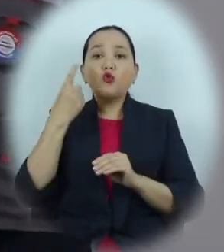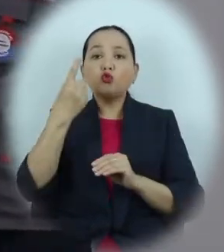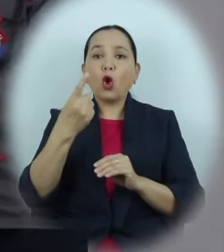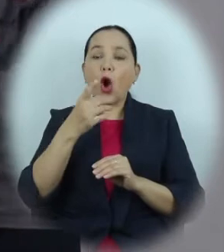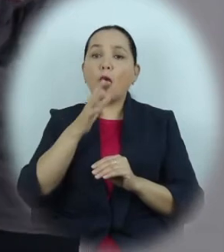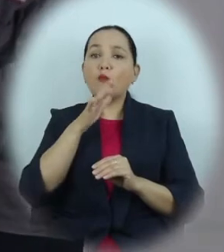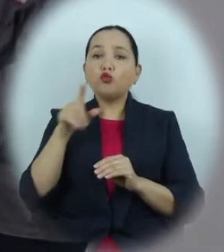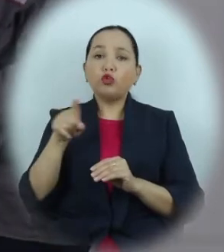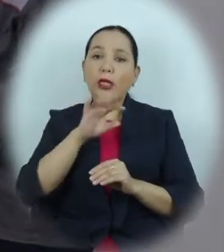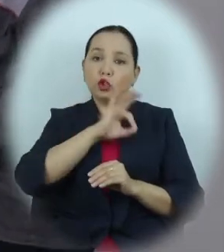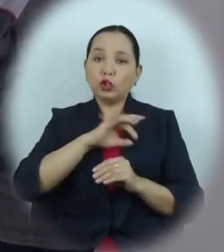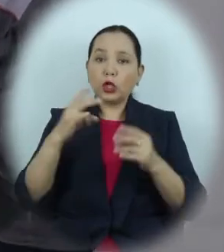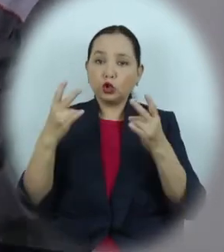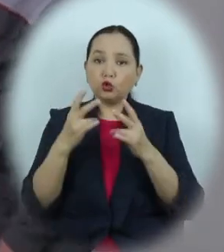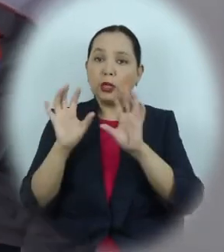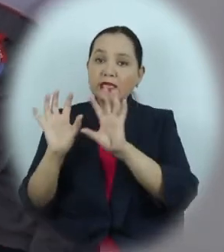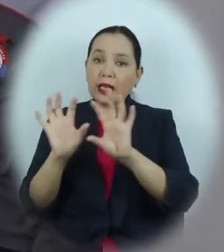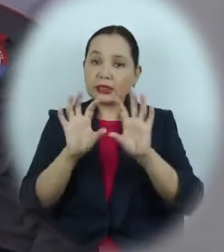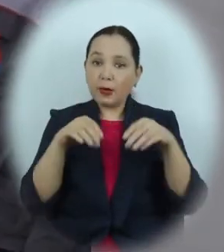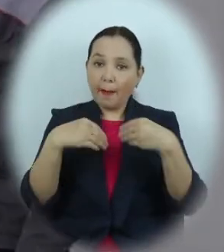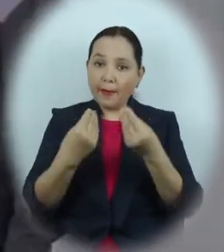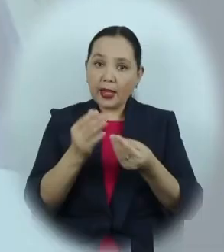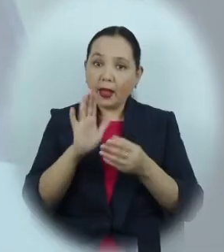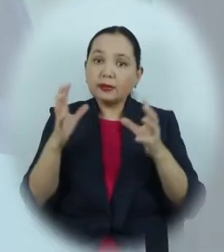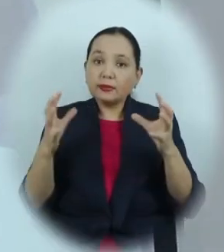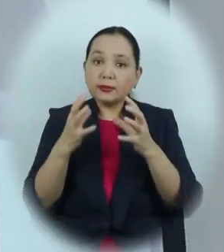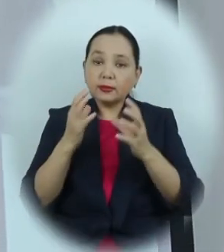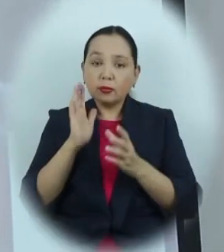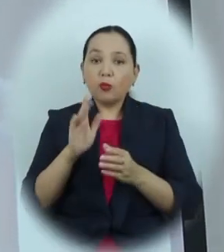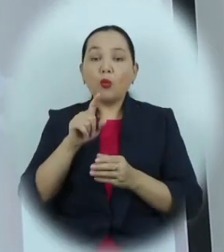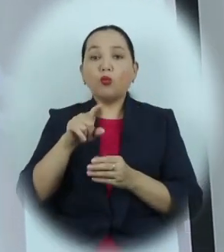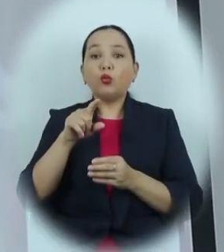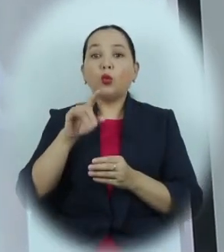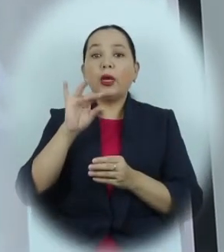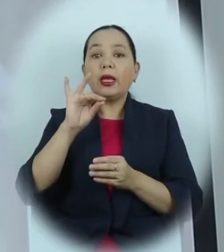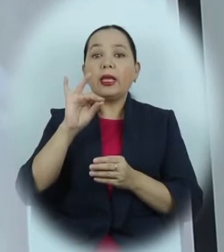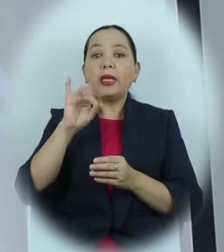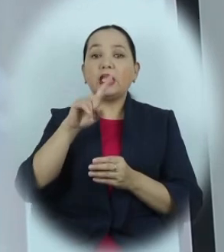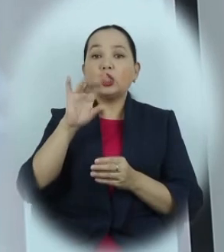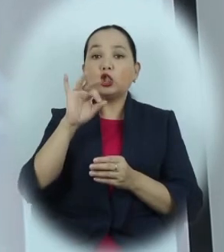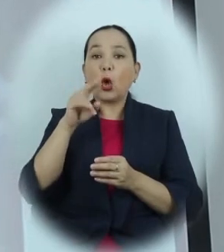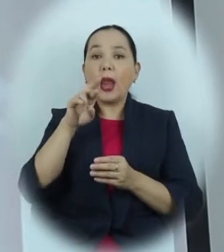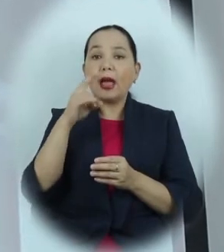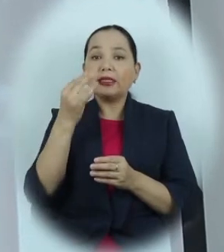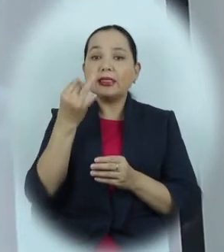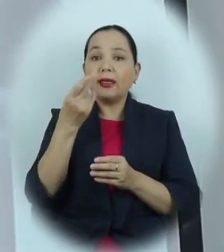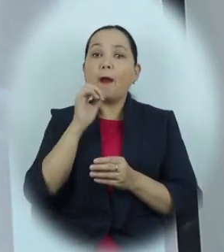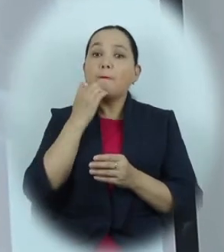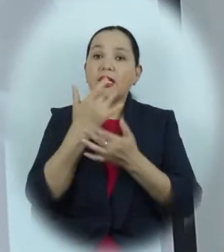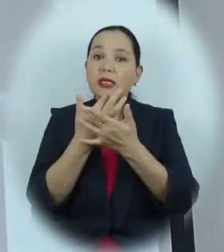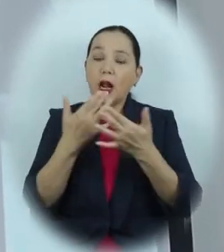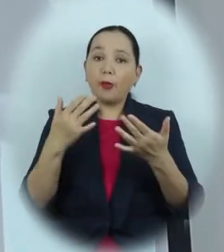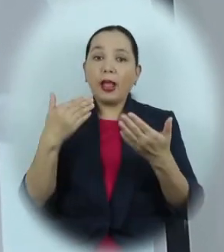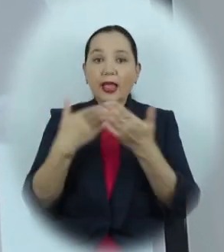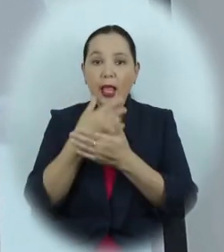ishlab berish jarayonini taqsimlab beradi. Bu izolyatsiya materiallarimiz stiklovatamiz. Hozirgi